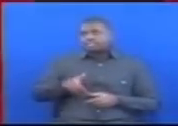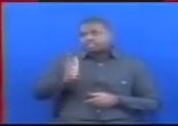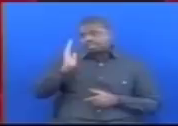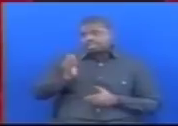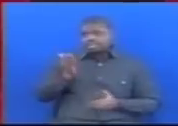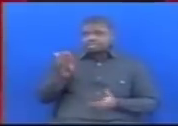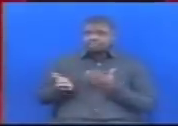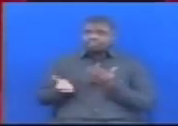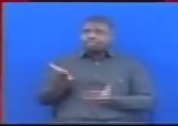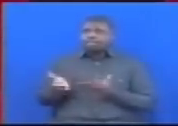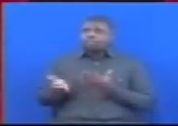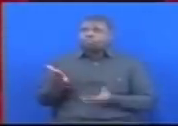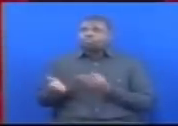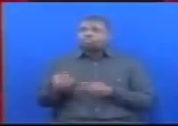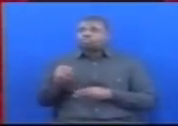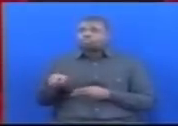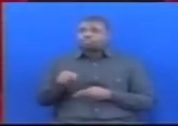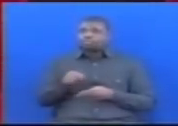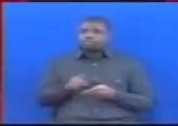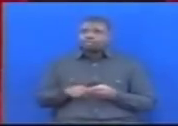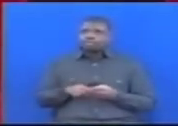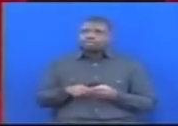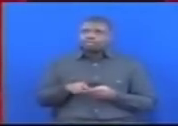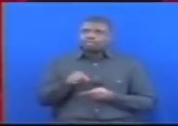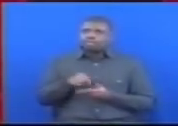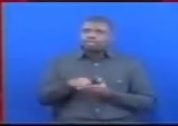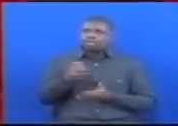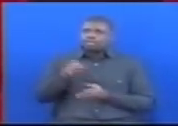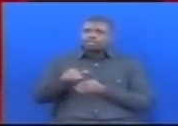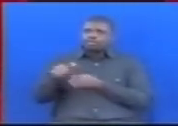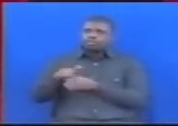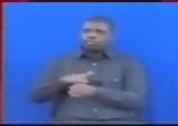tathmini ya gharama inazozitumia